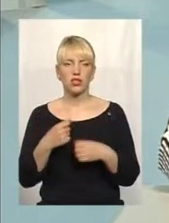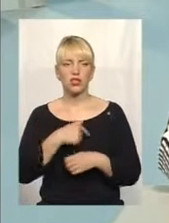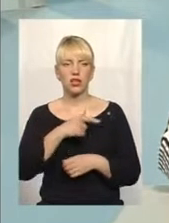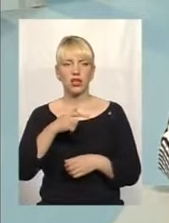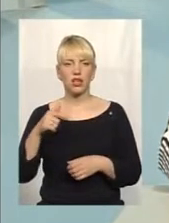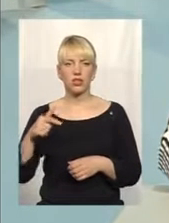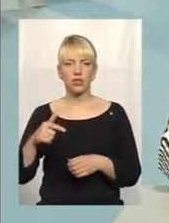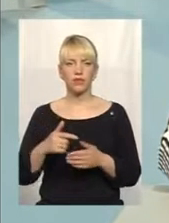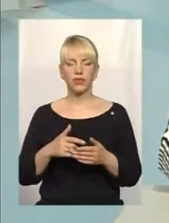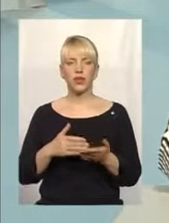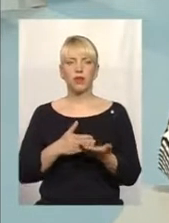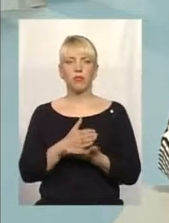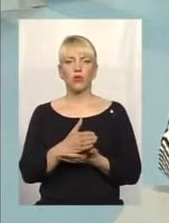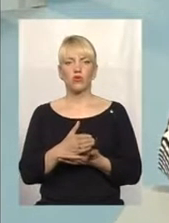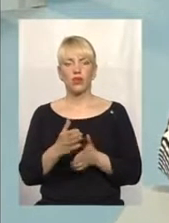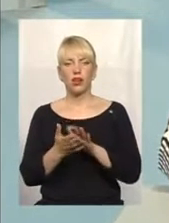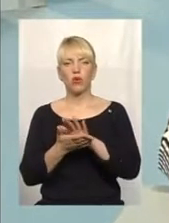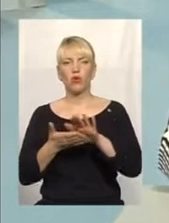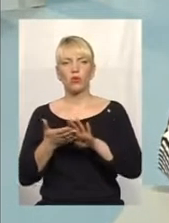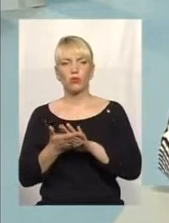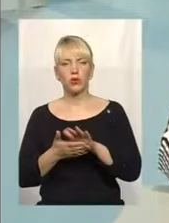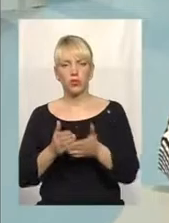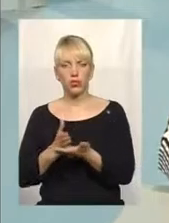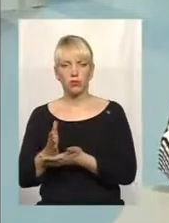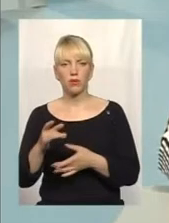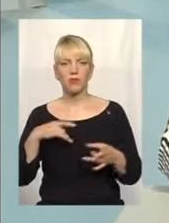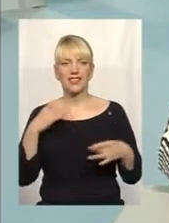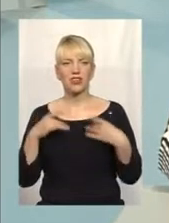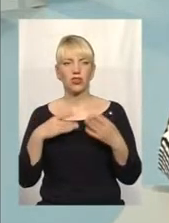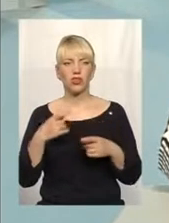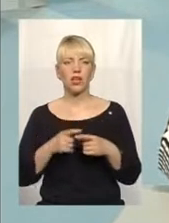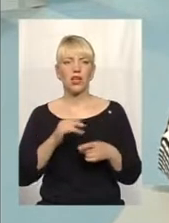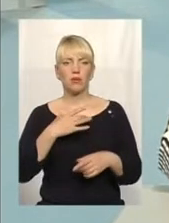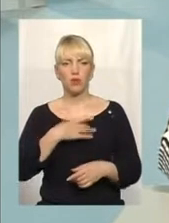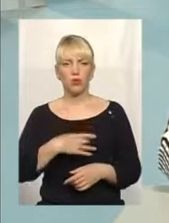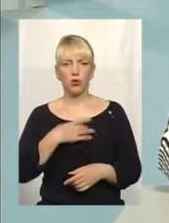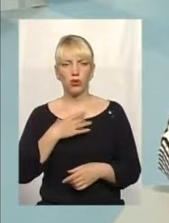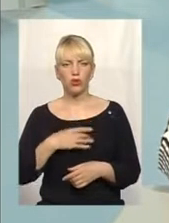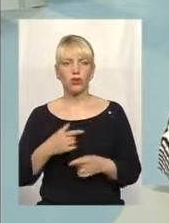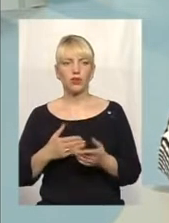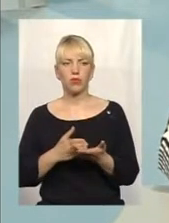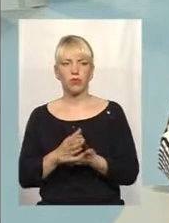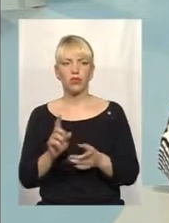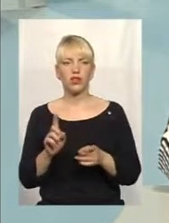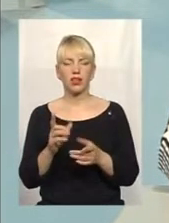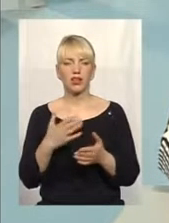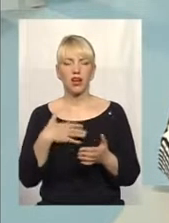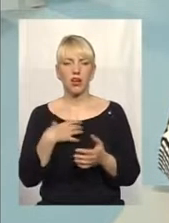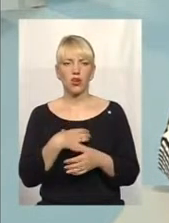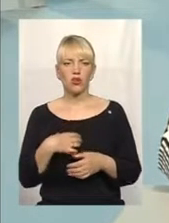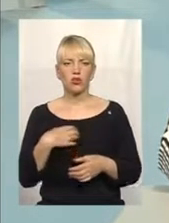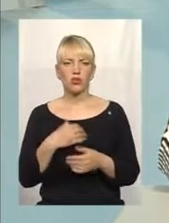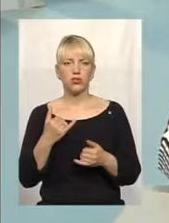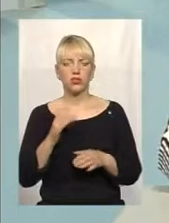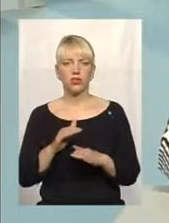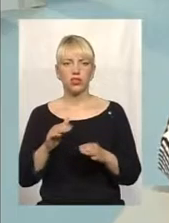кардіореуматологічний профіль, це ортопедичний профіль, це психоневрологія і це пульмонологічний профіль, який досить такий актуальний. Сьогодні діти